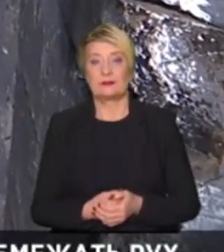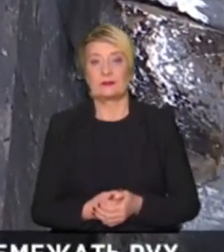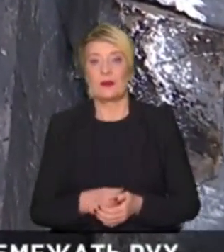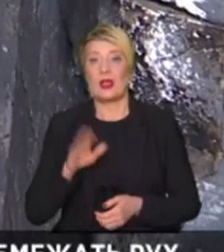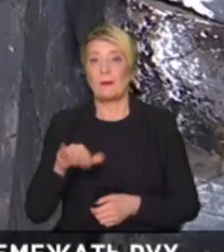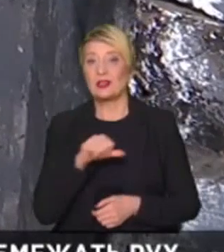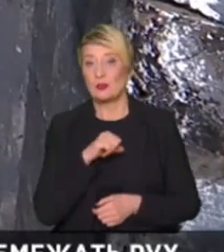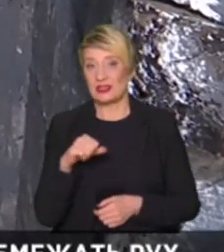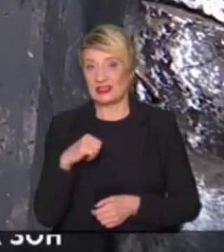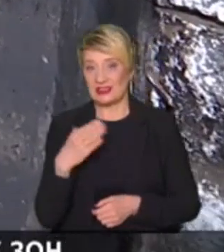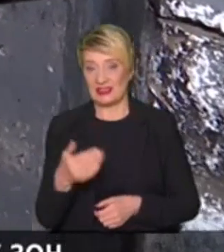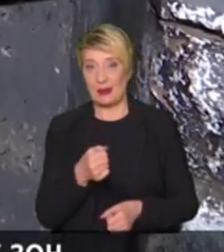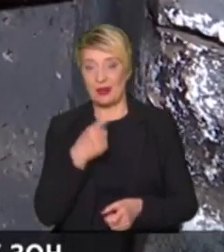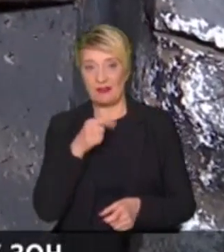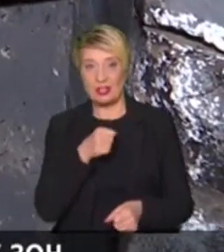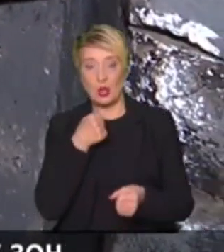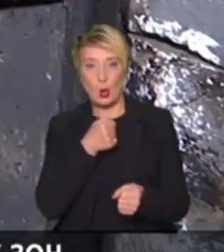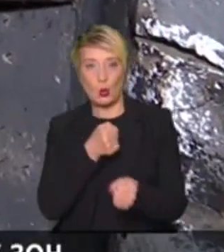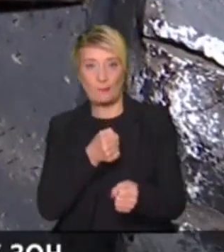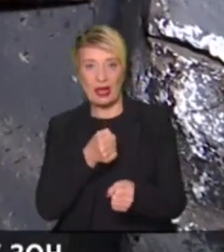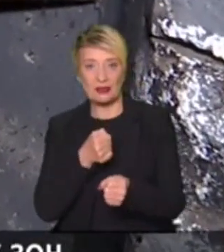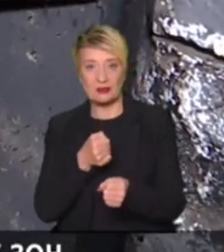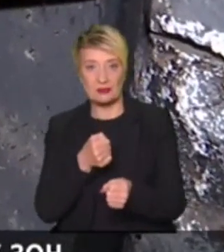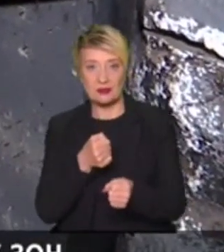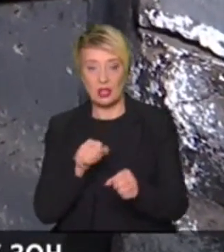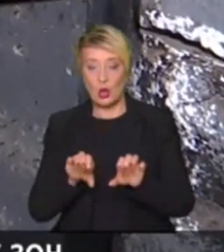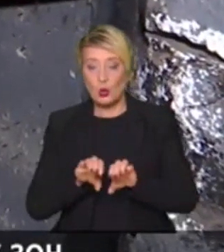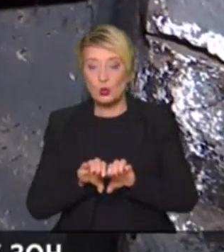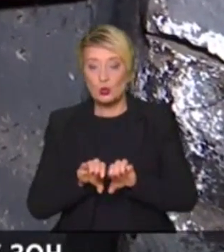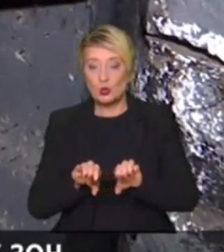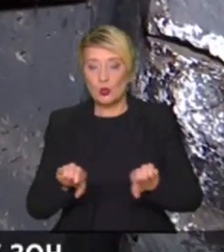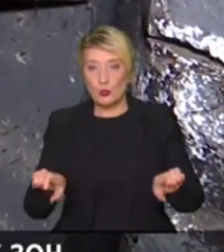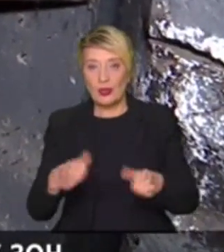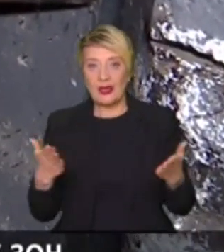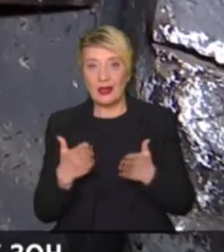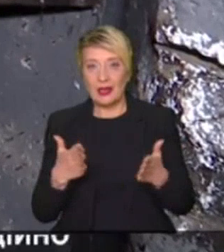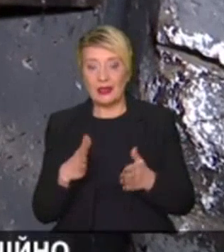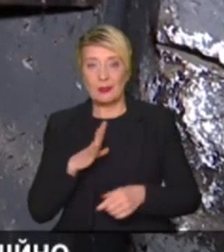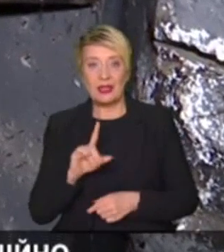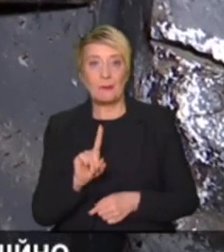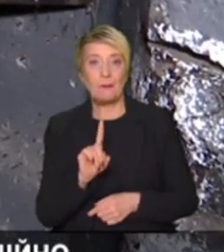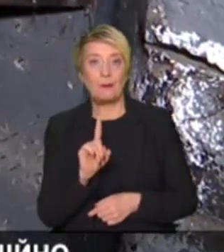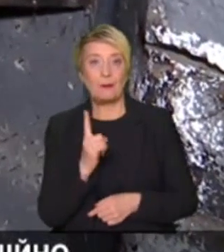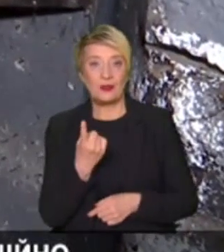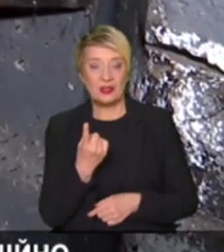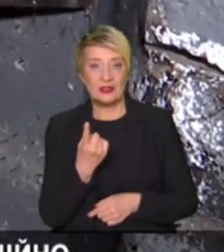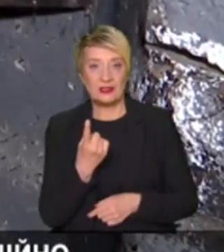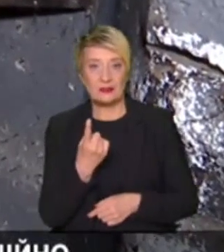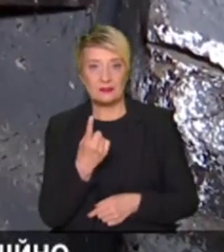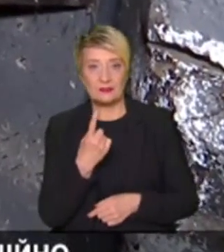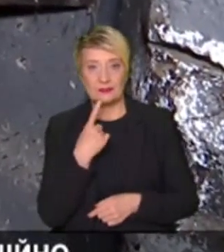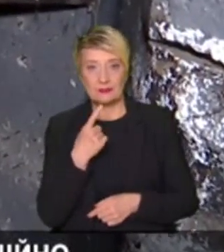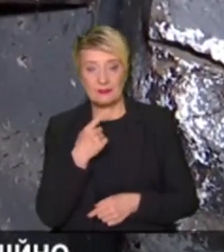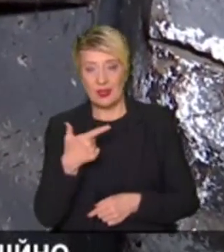сам безпосередньо кулеметний стіл. Труби, які підходили, по-перше, для відсмоктування газів